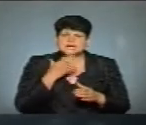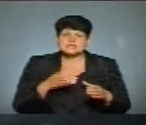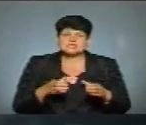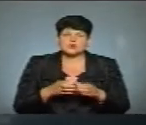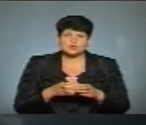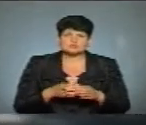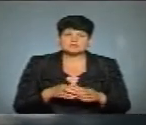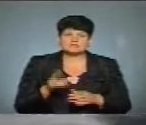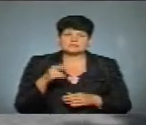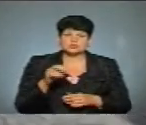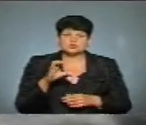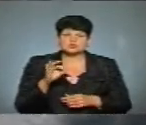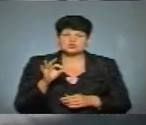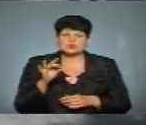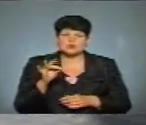корпус» Дмитро Сорока.